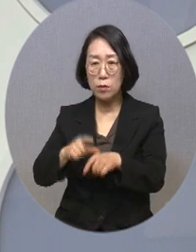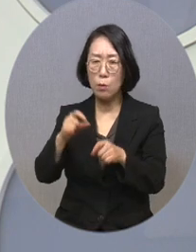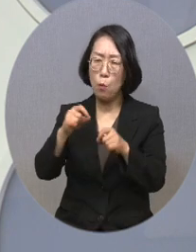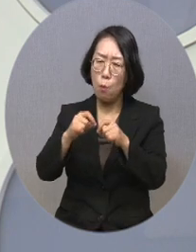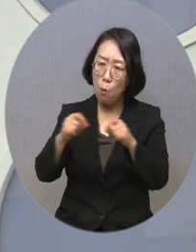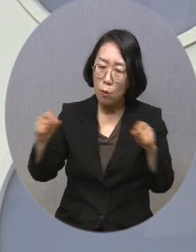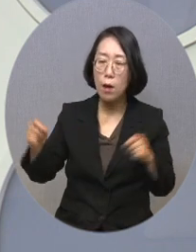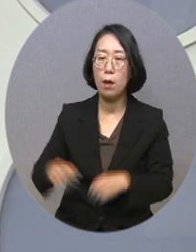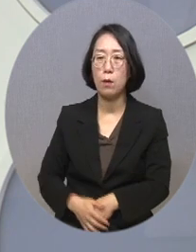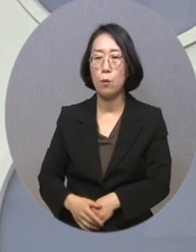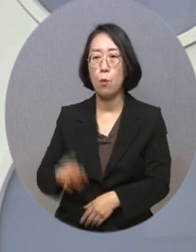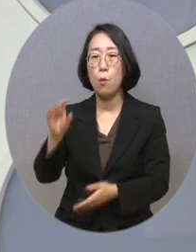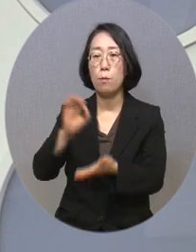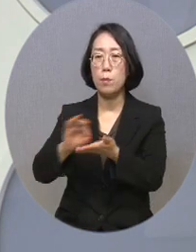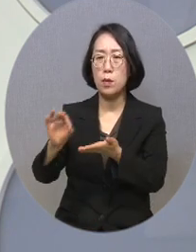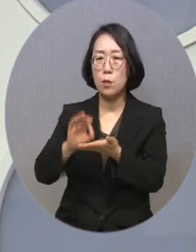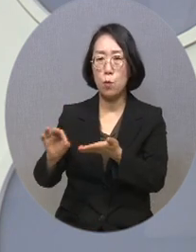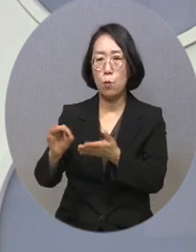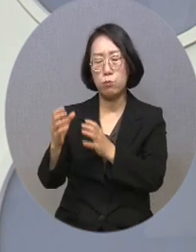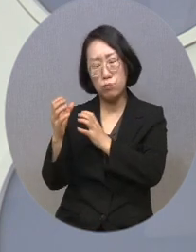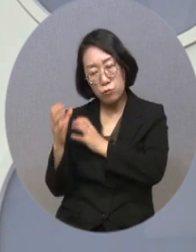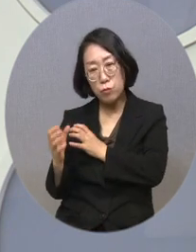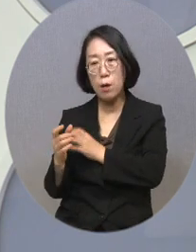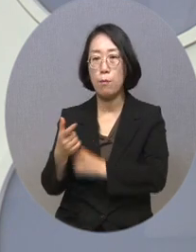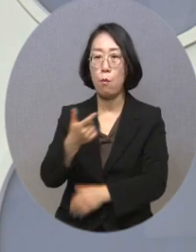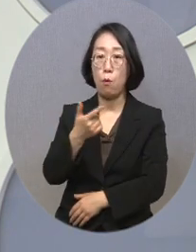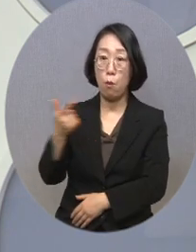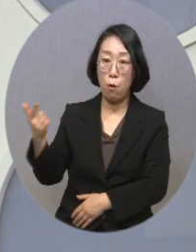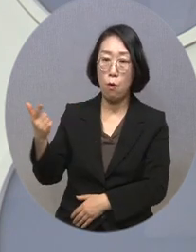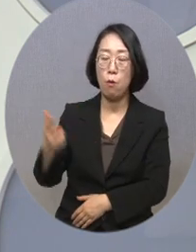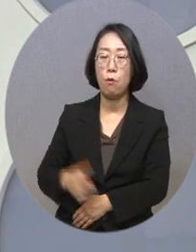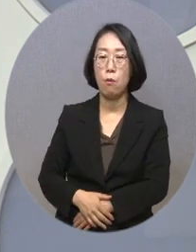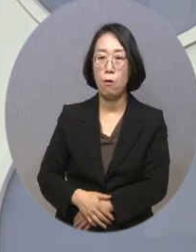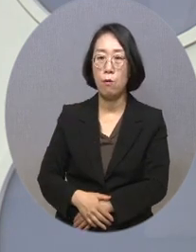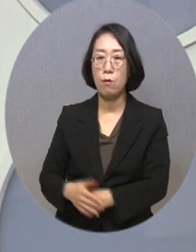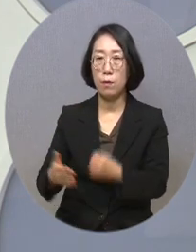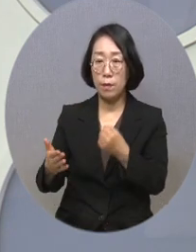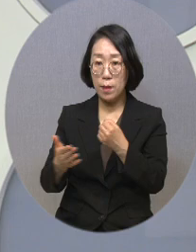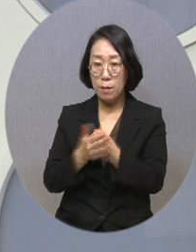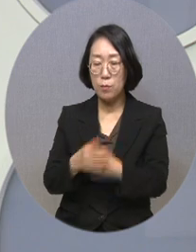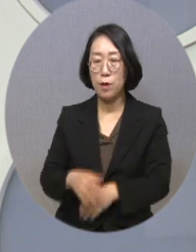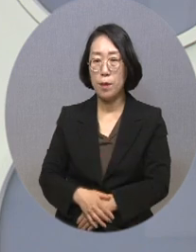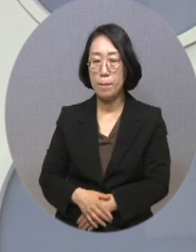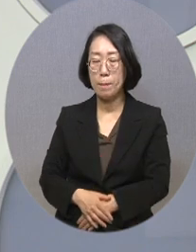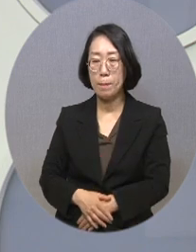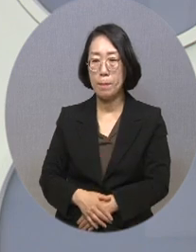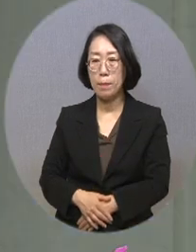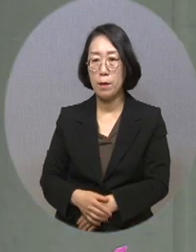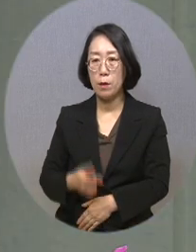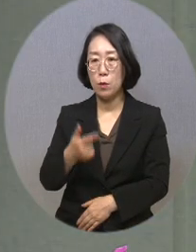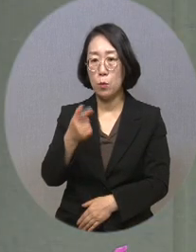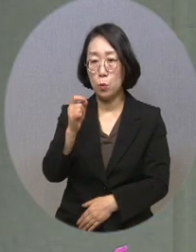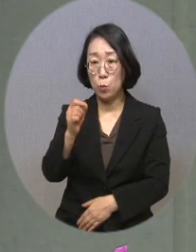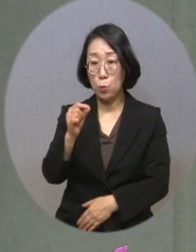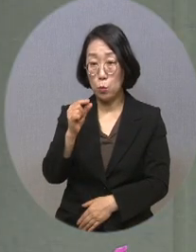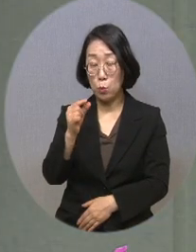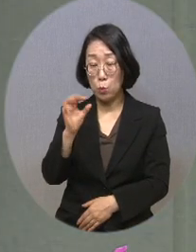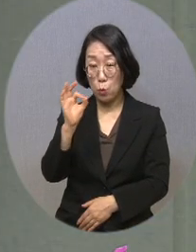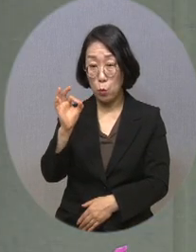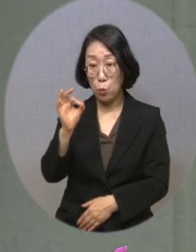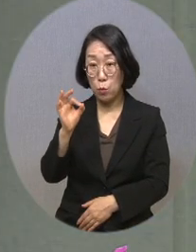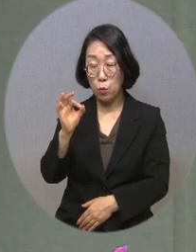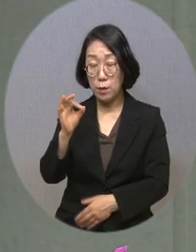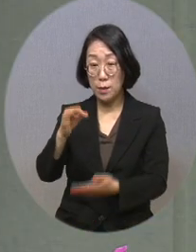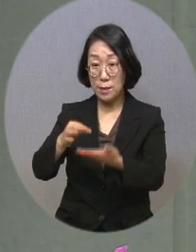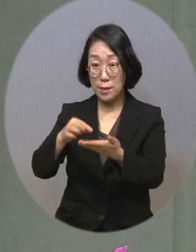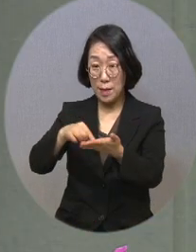걸리고 또 비용도 별도로 부담하는 이런 것들이기 때문에 그래서 우리 소액 부분에 대해서는 세무사들도